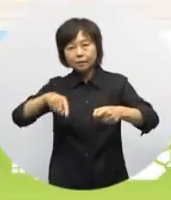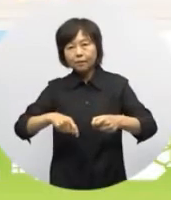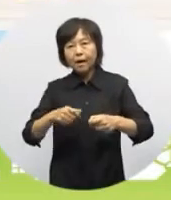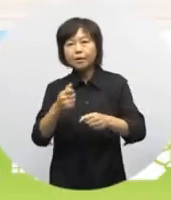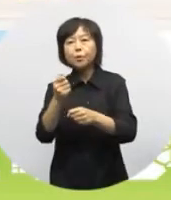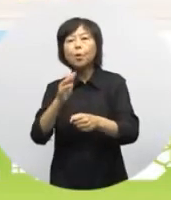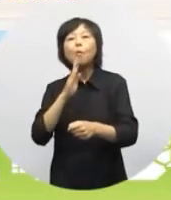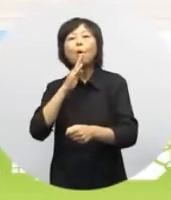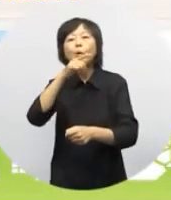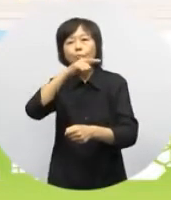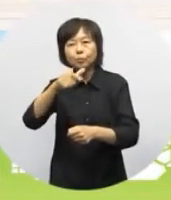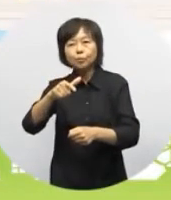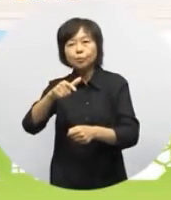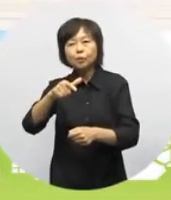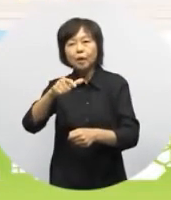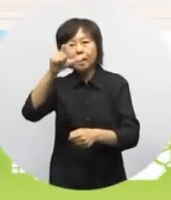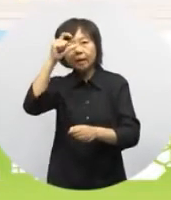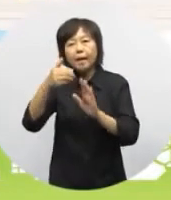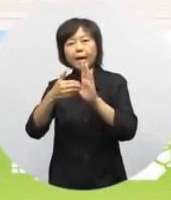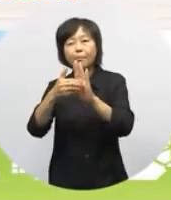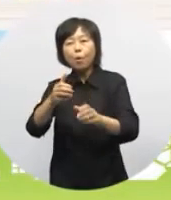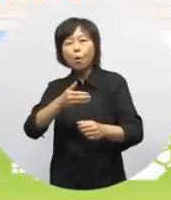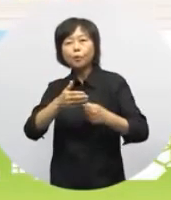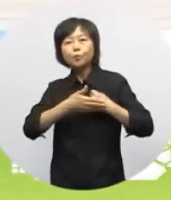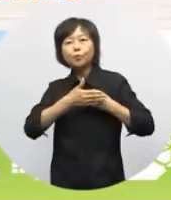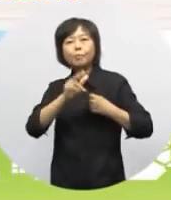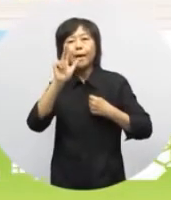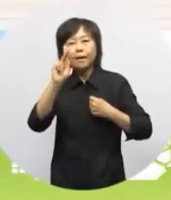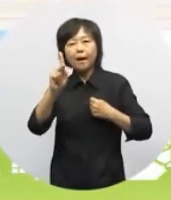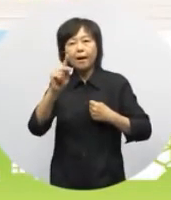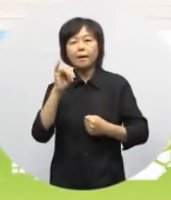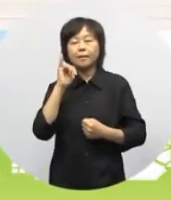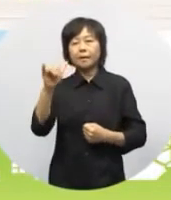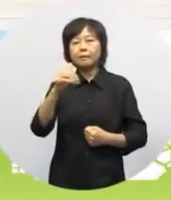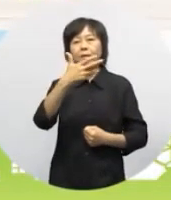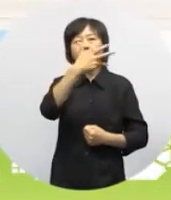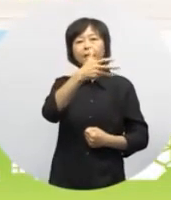消防本部警防救命課電話